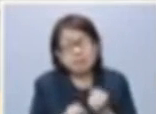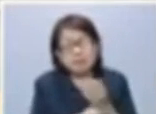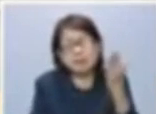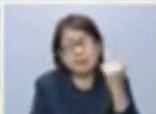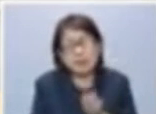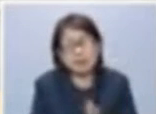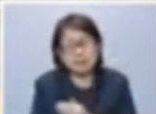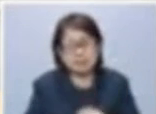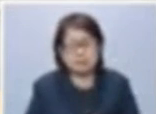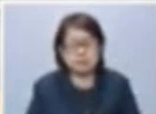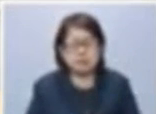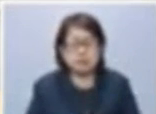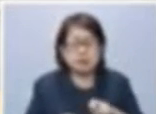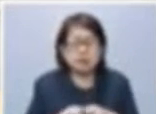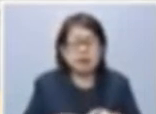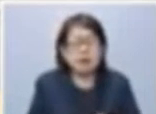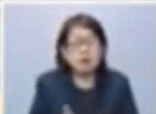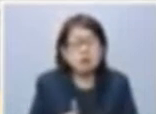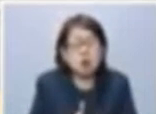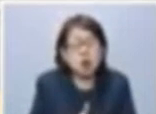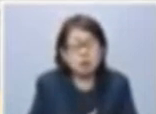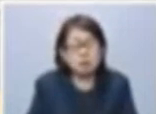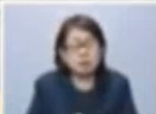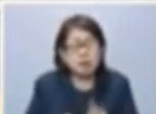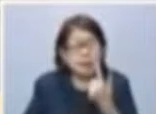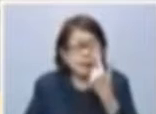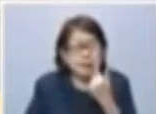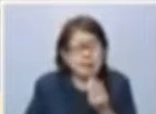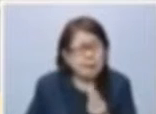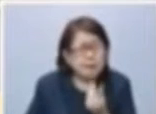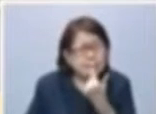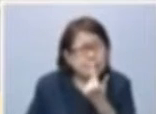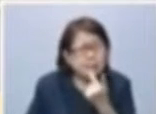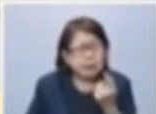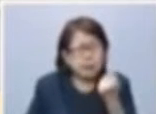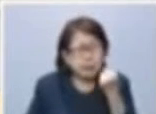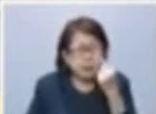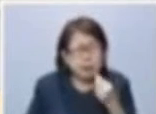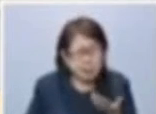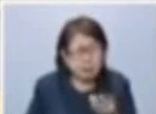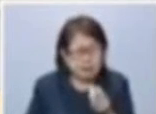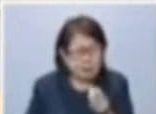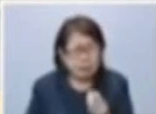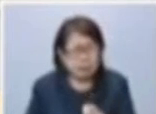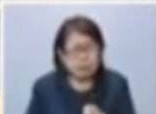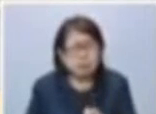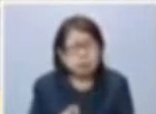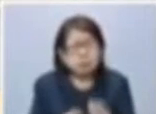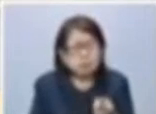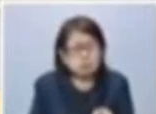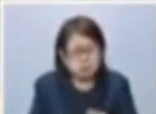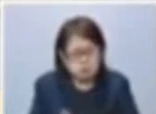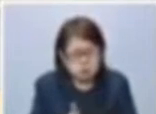ที่แล้วนี่นอนกระทู้ลงกินหอมแดงของพี่น้องที่ปลูกหอมชาวยางชุมน้อยและอำเภอราศีส